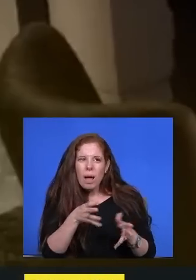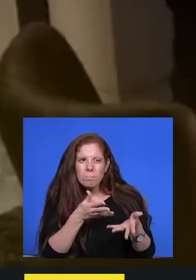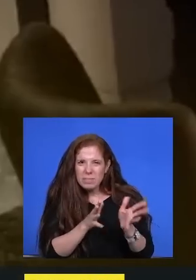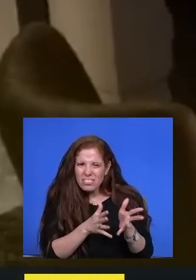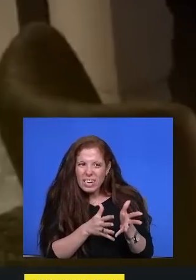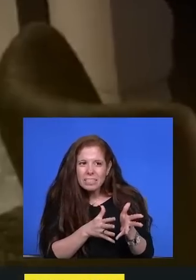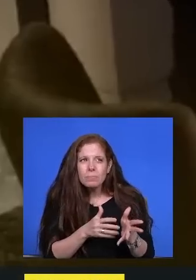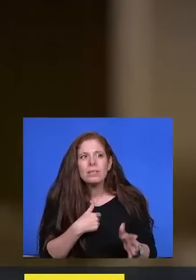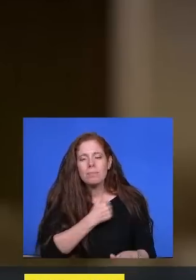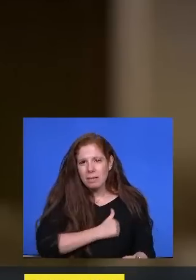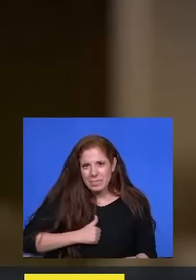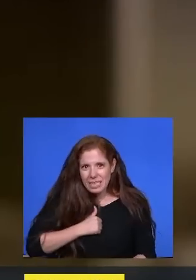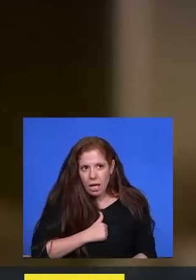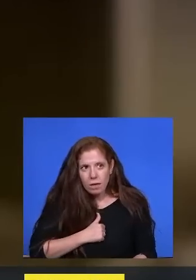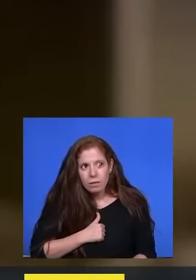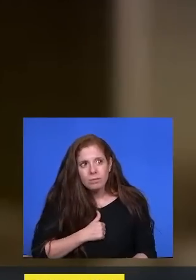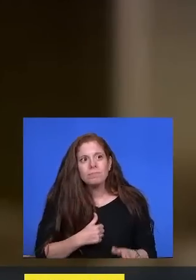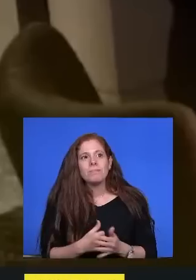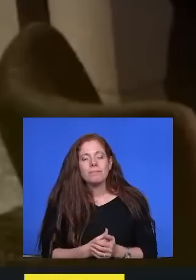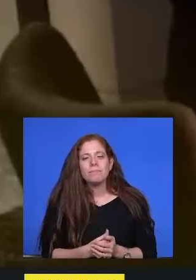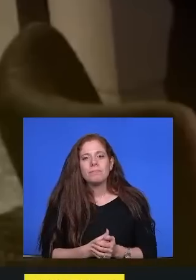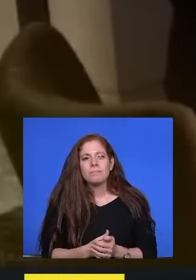I'm sorry.